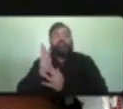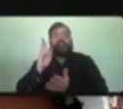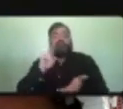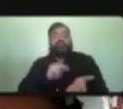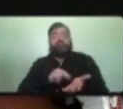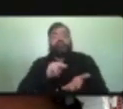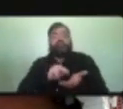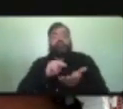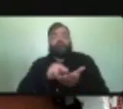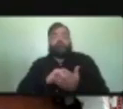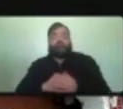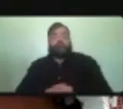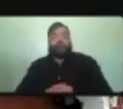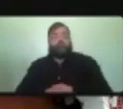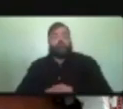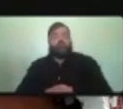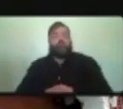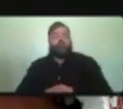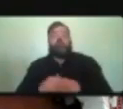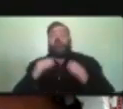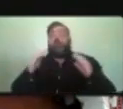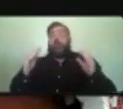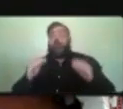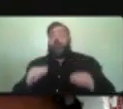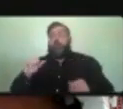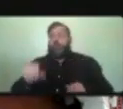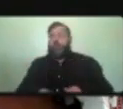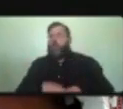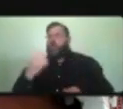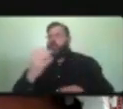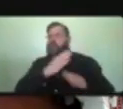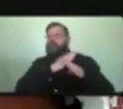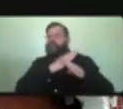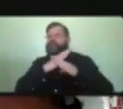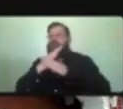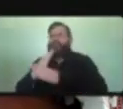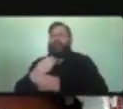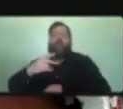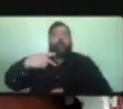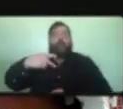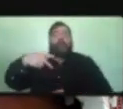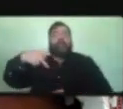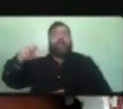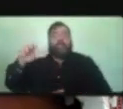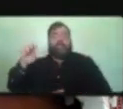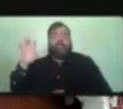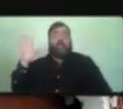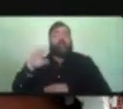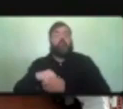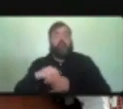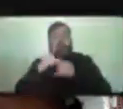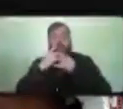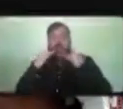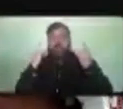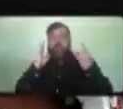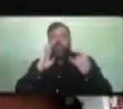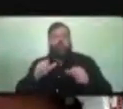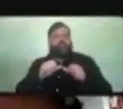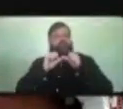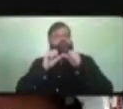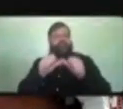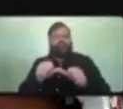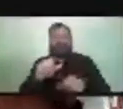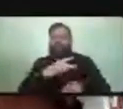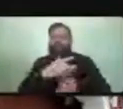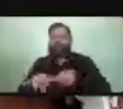Slide inayofuata tafadhali. Jitihada nyingine za kukabiliana na COVID-19 ni kwamba tutaendelea kusisitiza